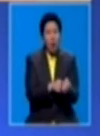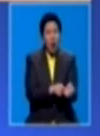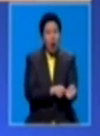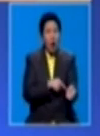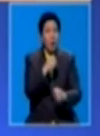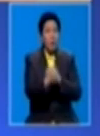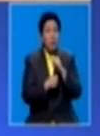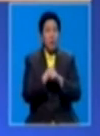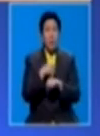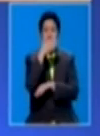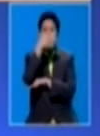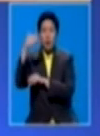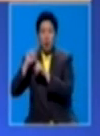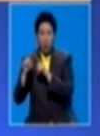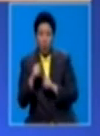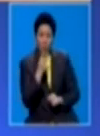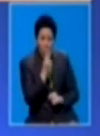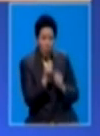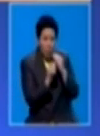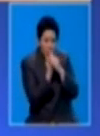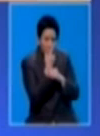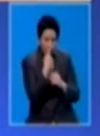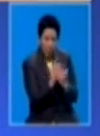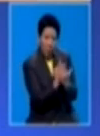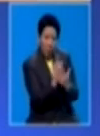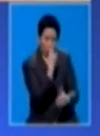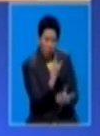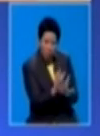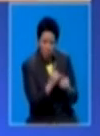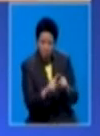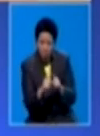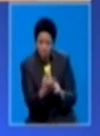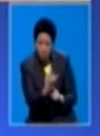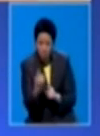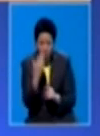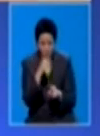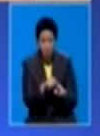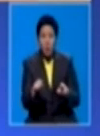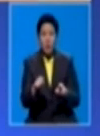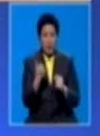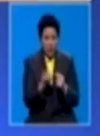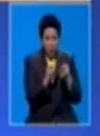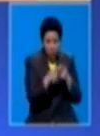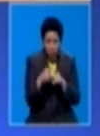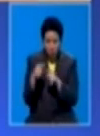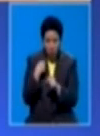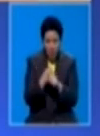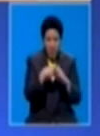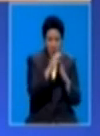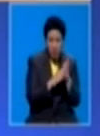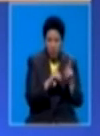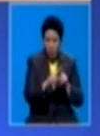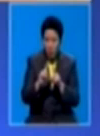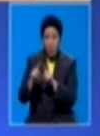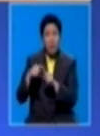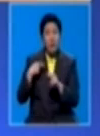ะครับนานาชาติต่างชื่นชมถึงความสวยงามของกล้วยไม้พันธุ์ไทยปัจจุบันได้มีการพัฒนาให้มีหลากหลายพันธุ์และสีสันเช่น